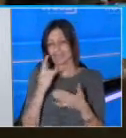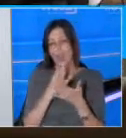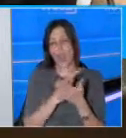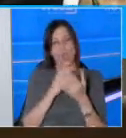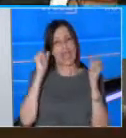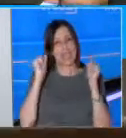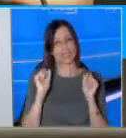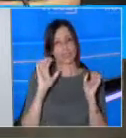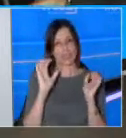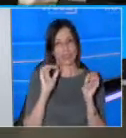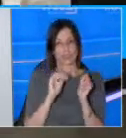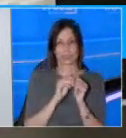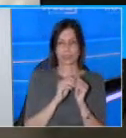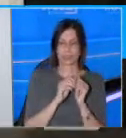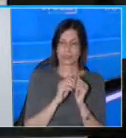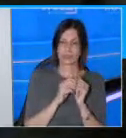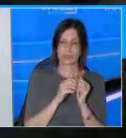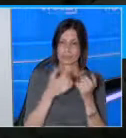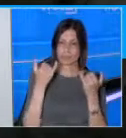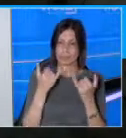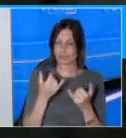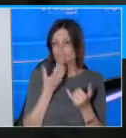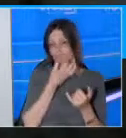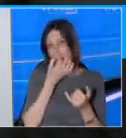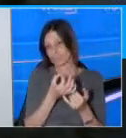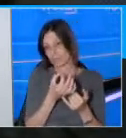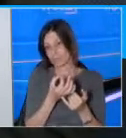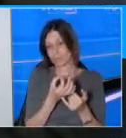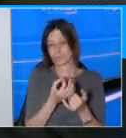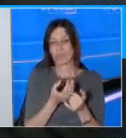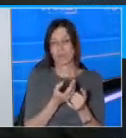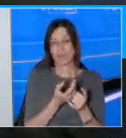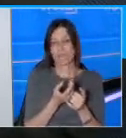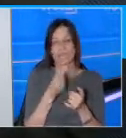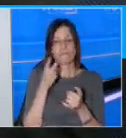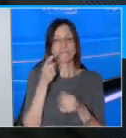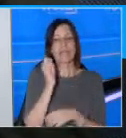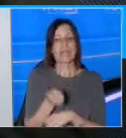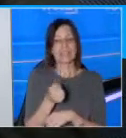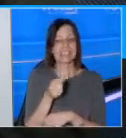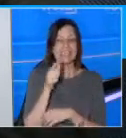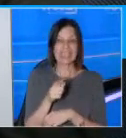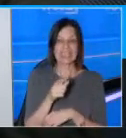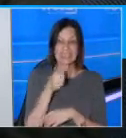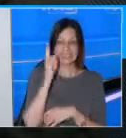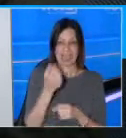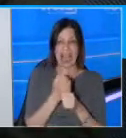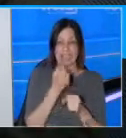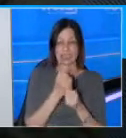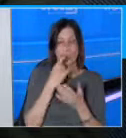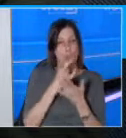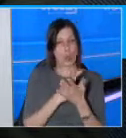היסוד. כן. כן, עכשיו אני אשאל את השאלה, אבל רגע, בעצם הכנסת היא זו שאמורה לחוקק חוק